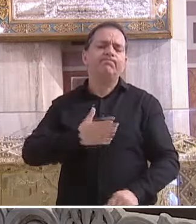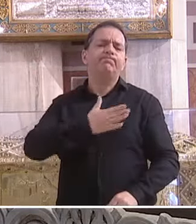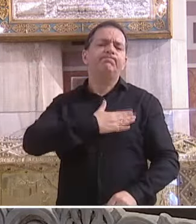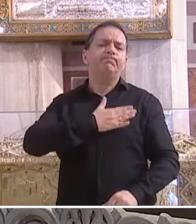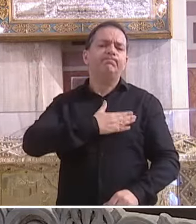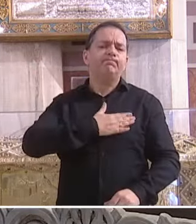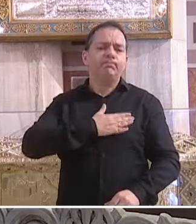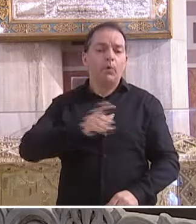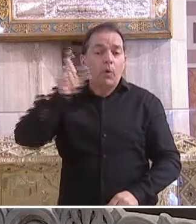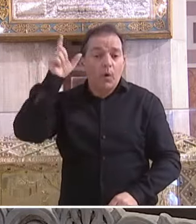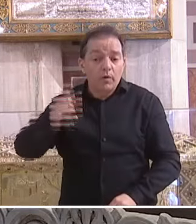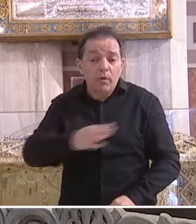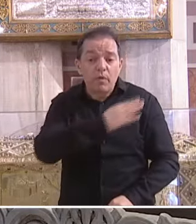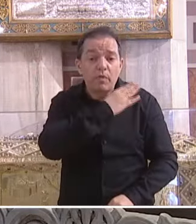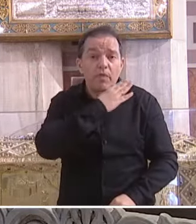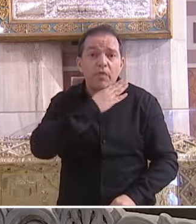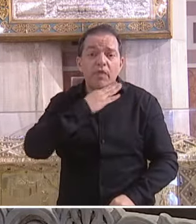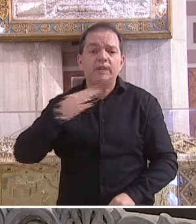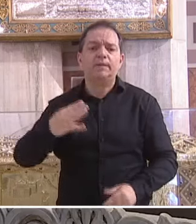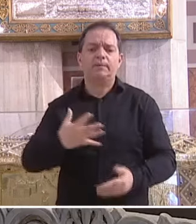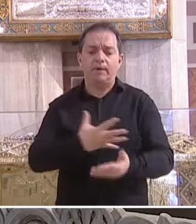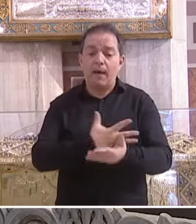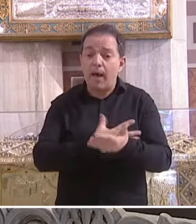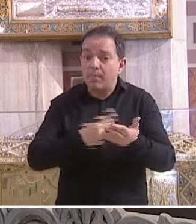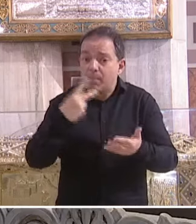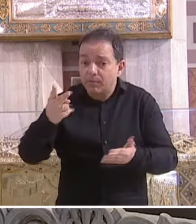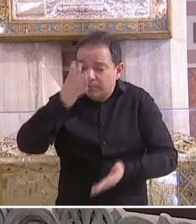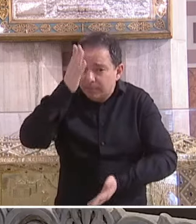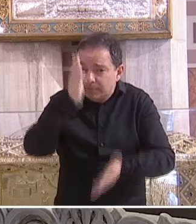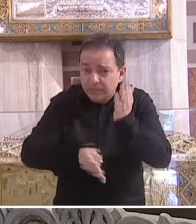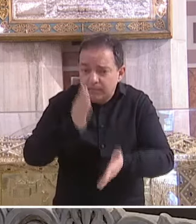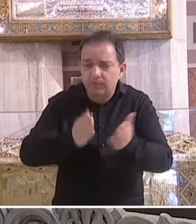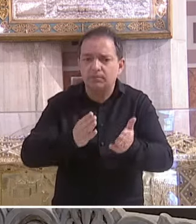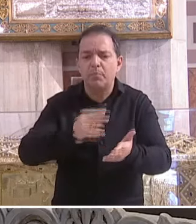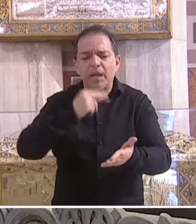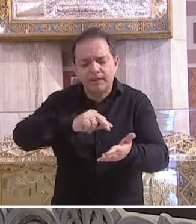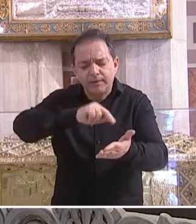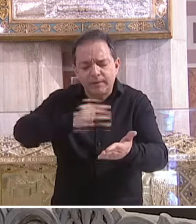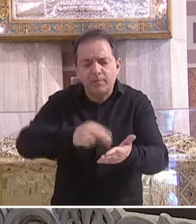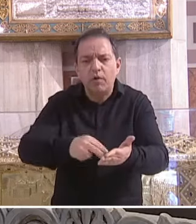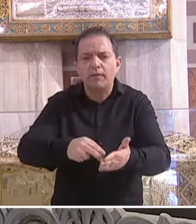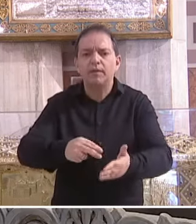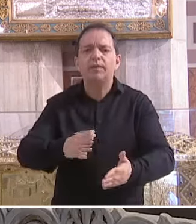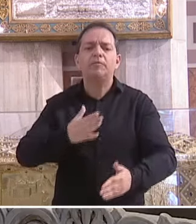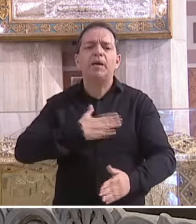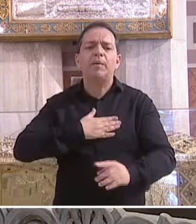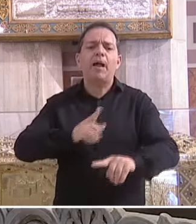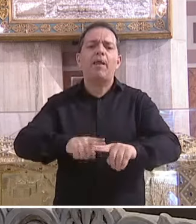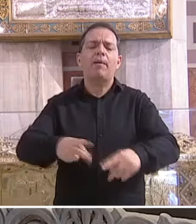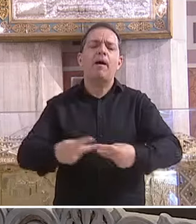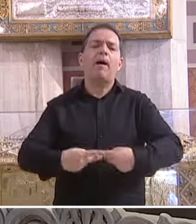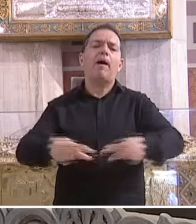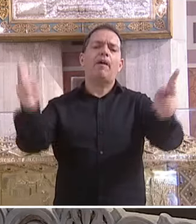υπέγραψε με το αίμα του την ελευθερία του γένους. Ο Άγιος Γρηγόριος